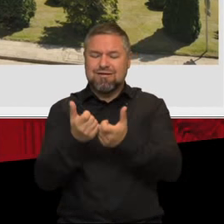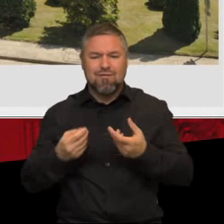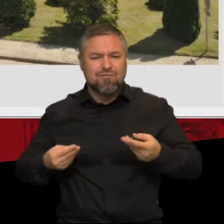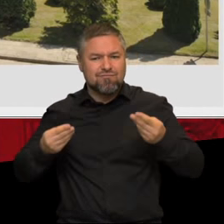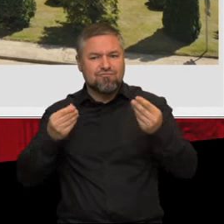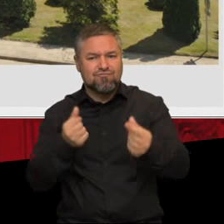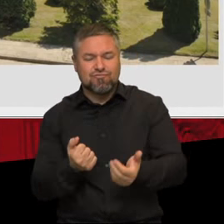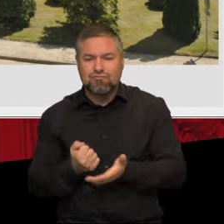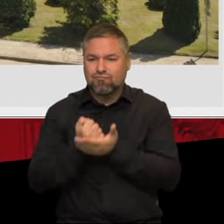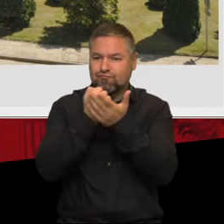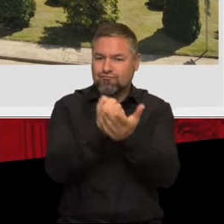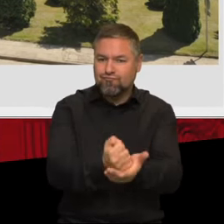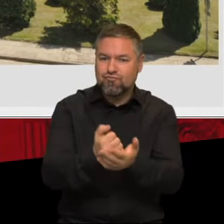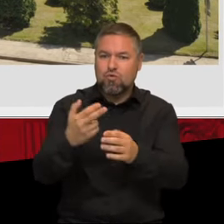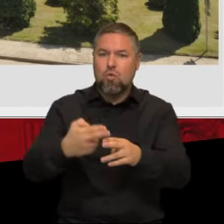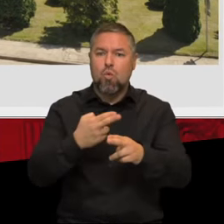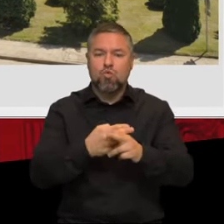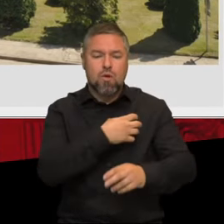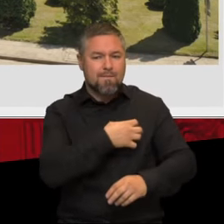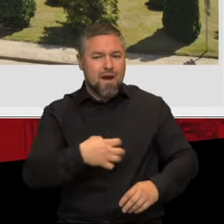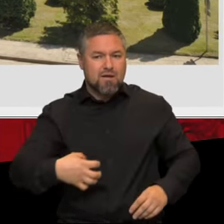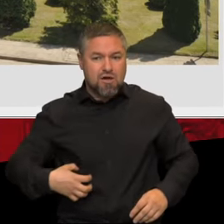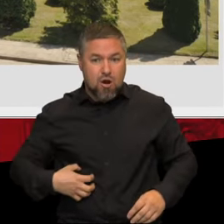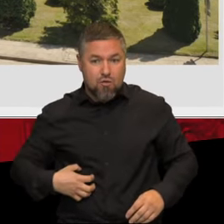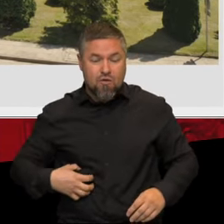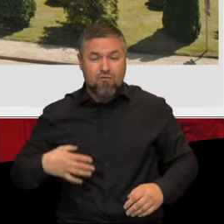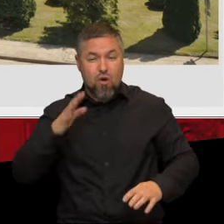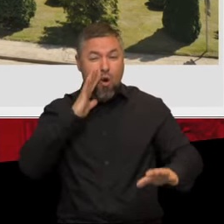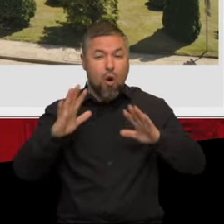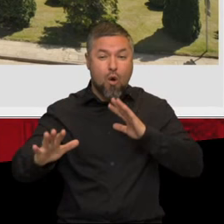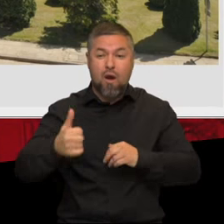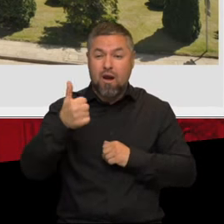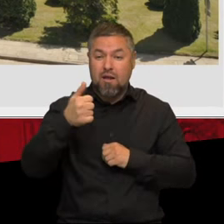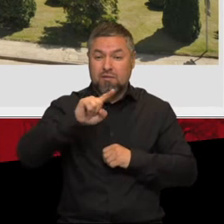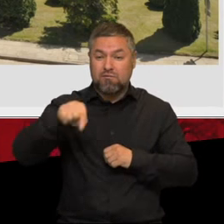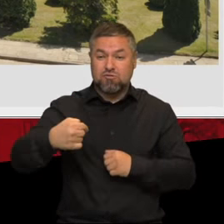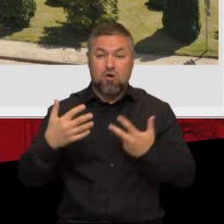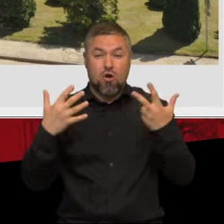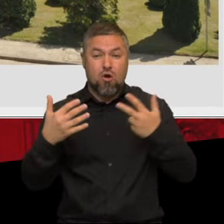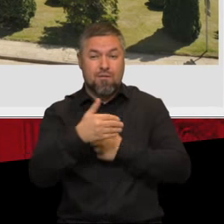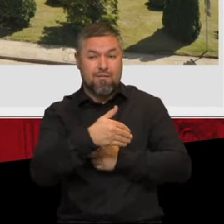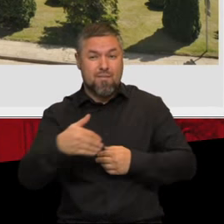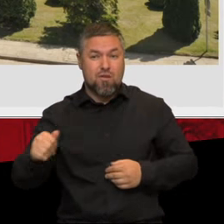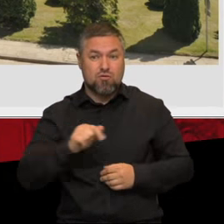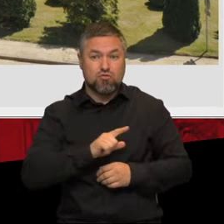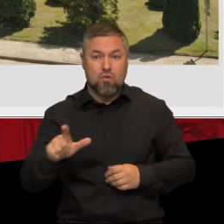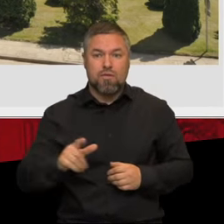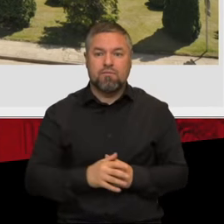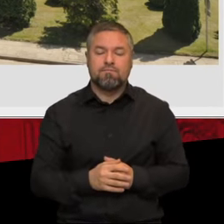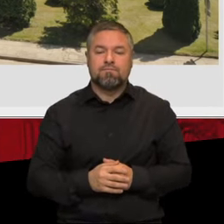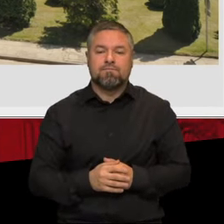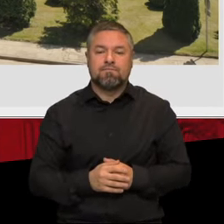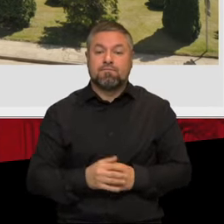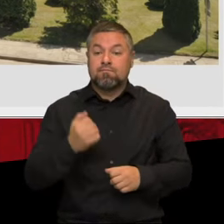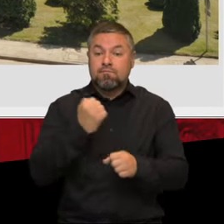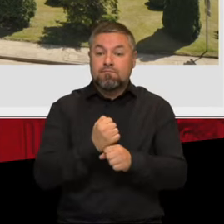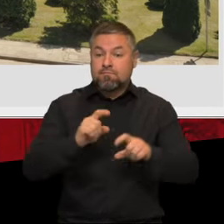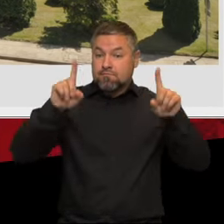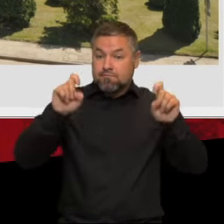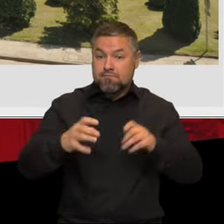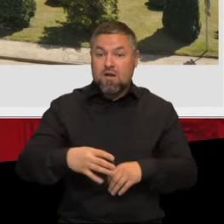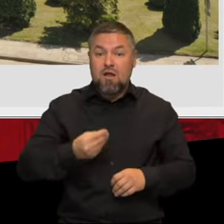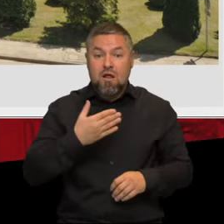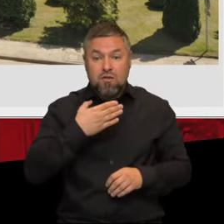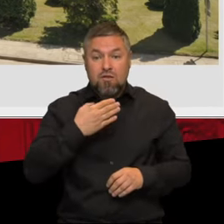finansowana przez dotacje pozyskane z Urzędu Marszałkowskiego w wysokości prawie 1,8 miliona złotych. Prace rozpoczną się